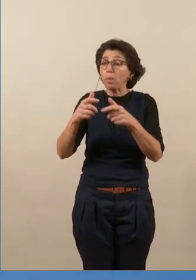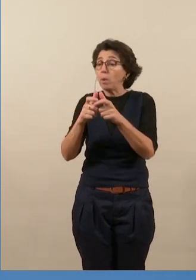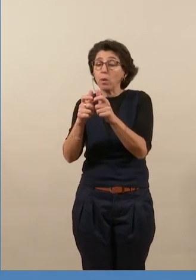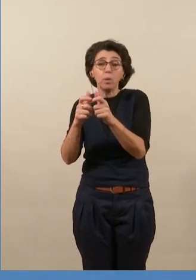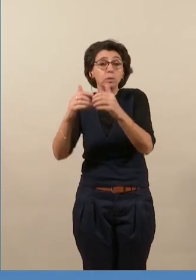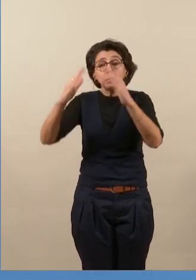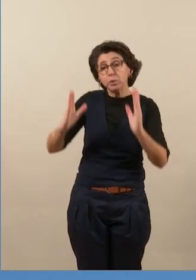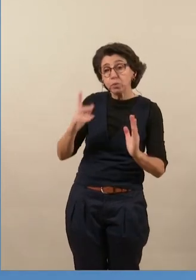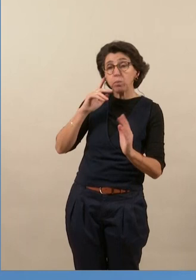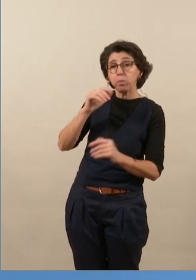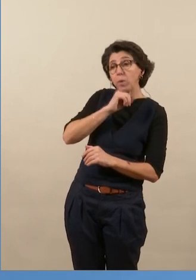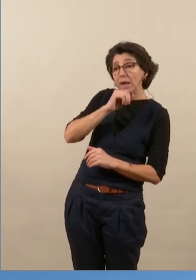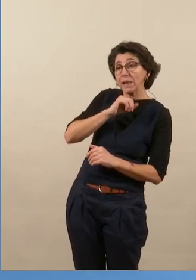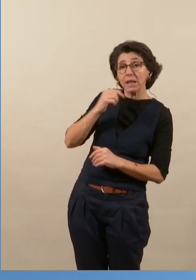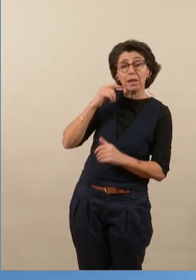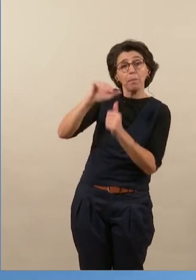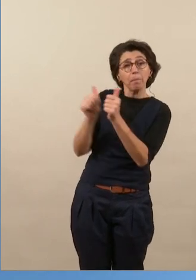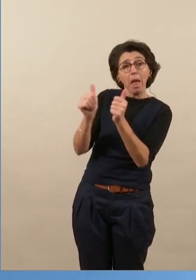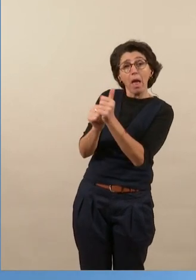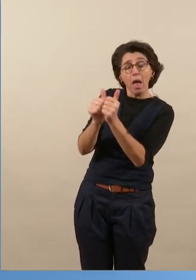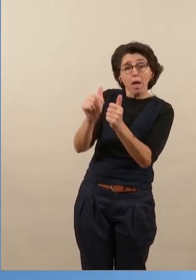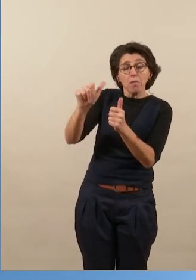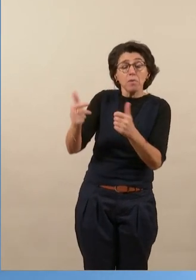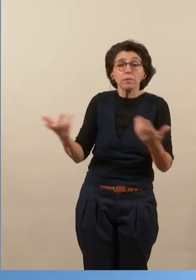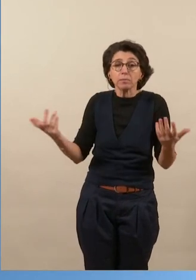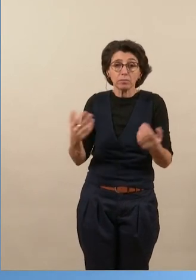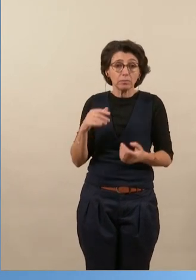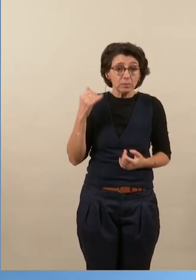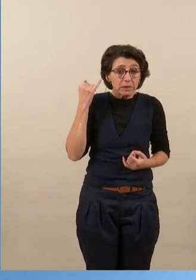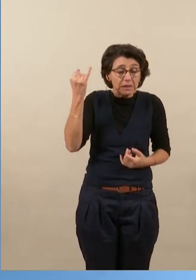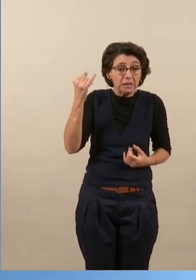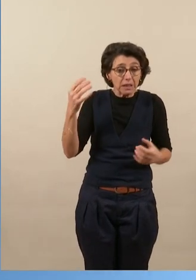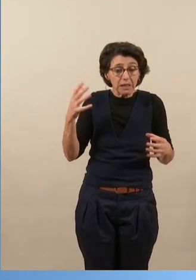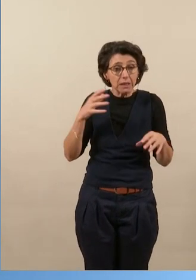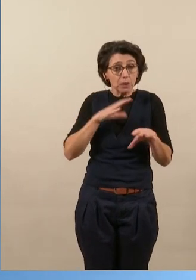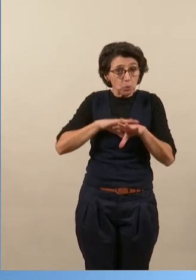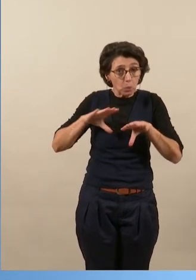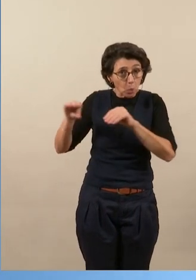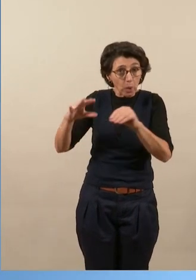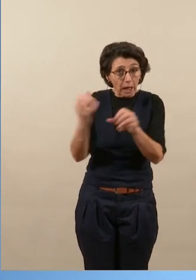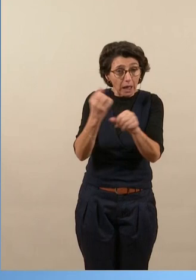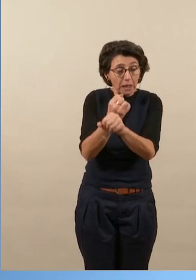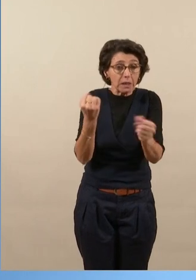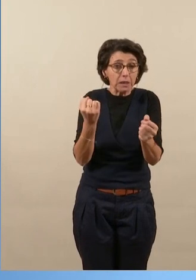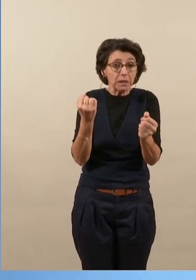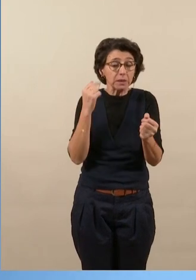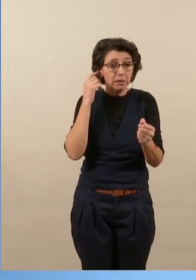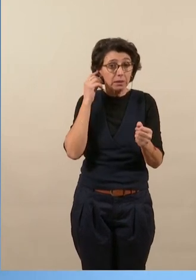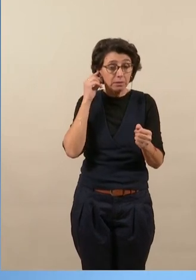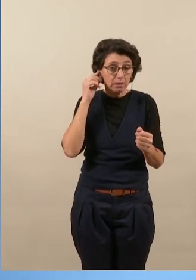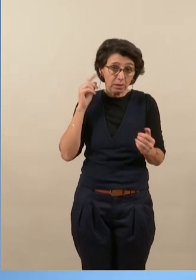espérant que cette bonne idée sera concrètement donc réalisée le plus rapidement le plus